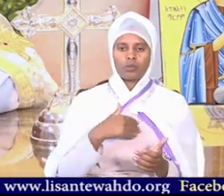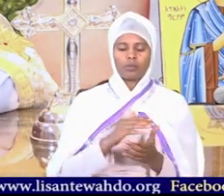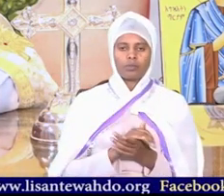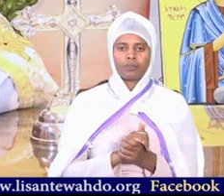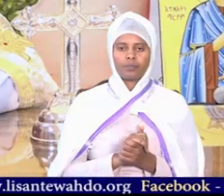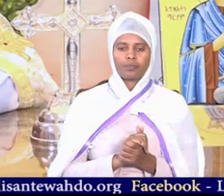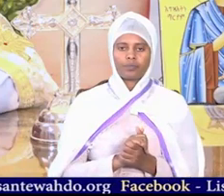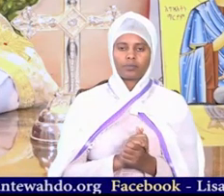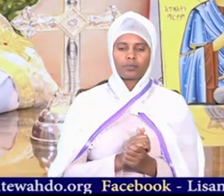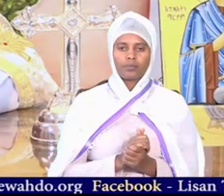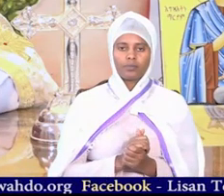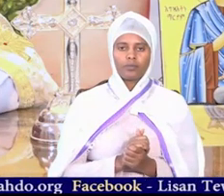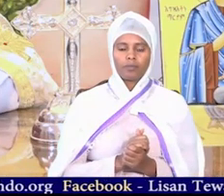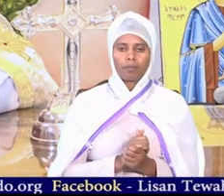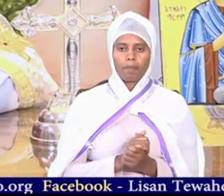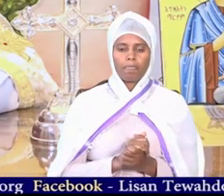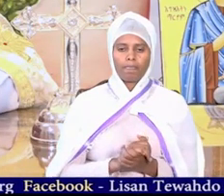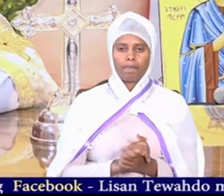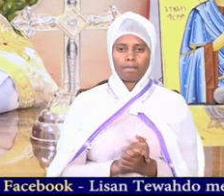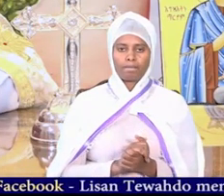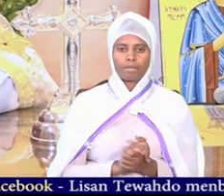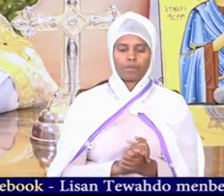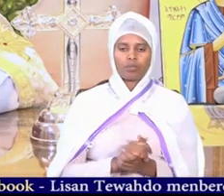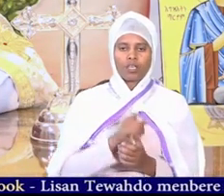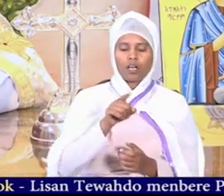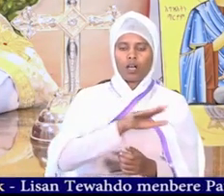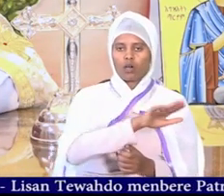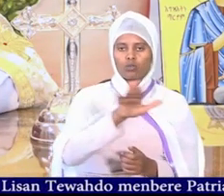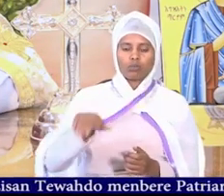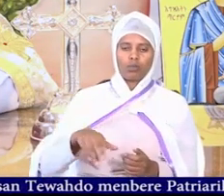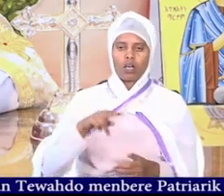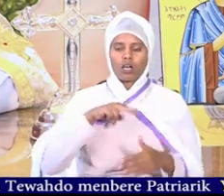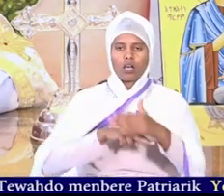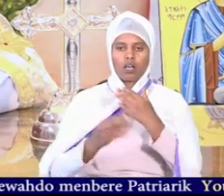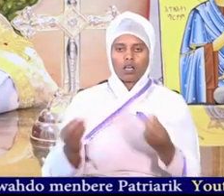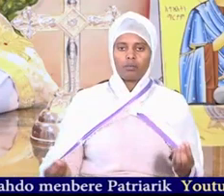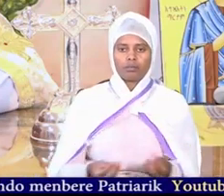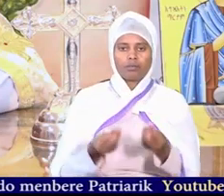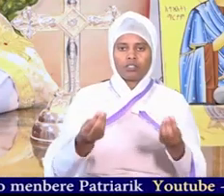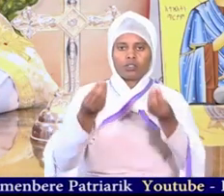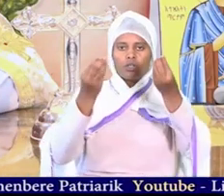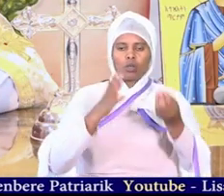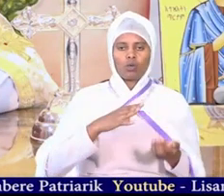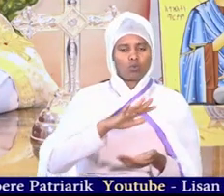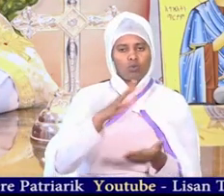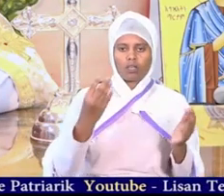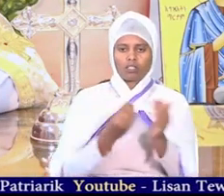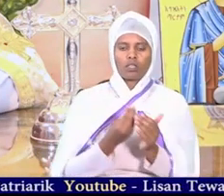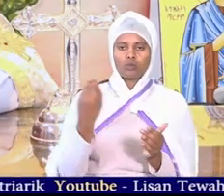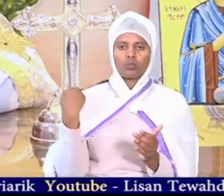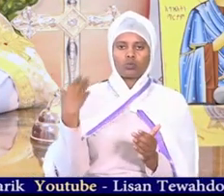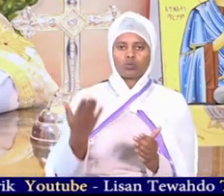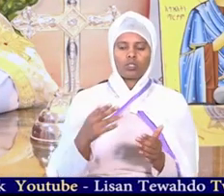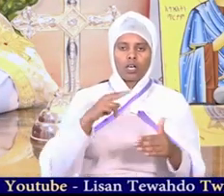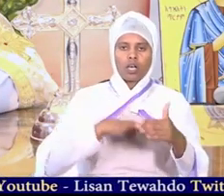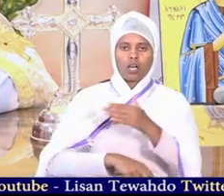اول صاقو واللو استاس قلمة تكساتو مالت اتوم اب سي اول زلخوم وصقو